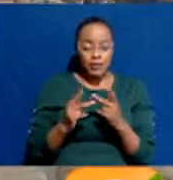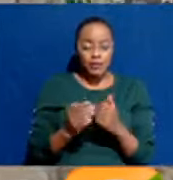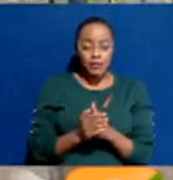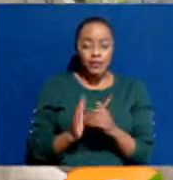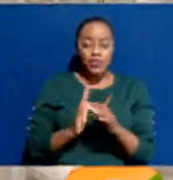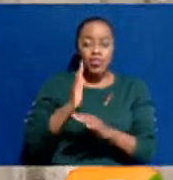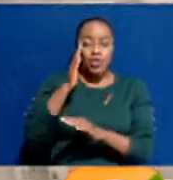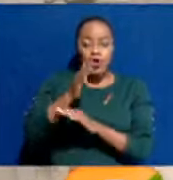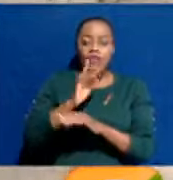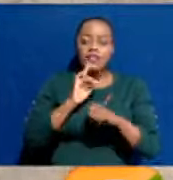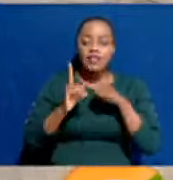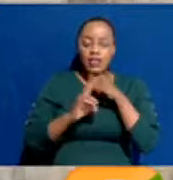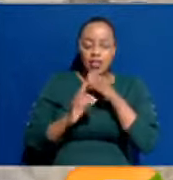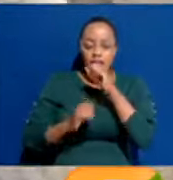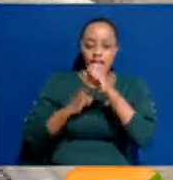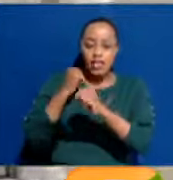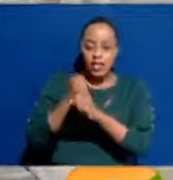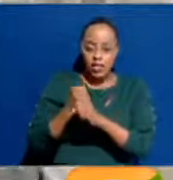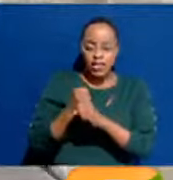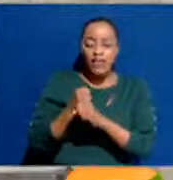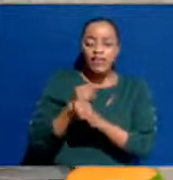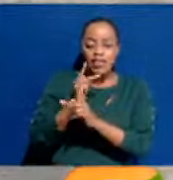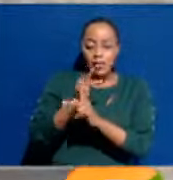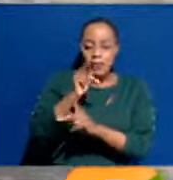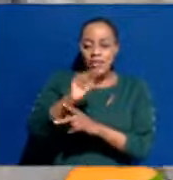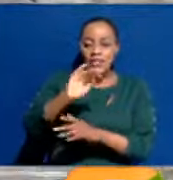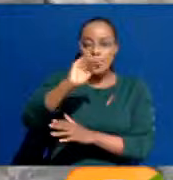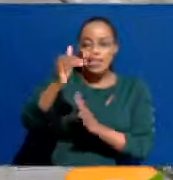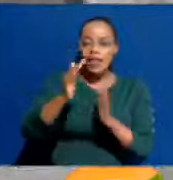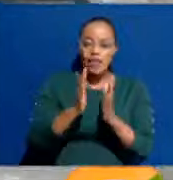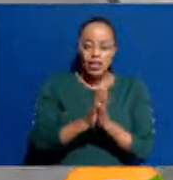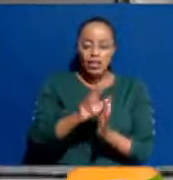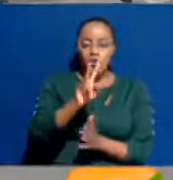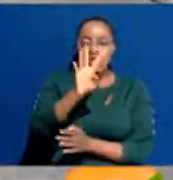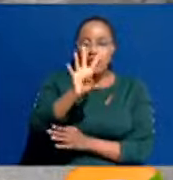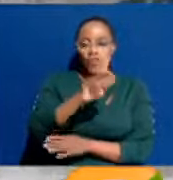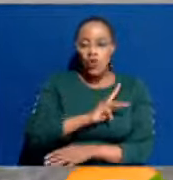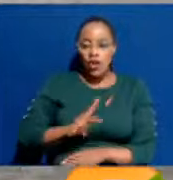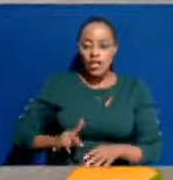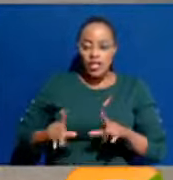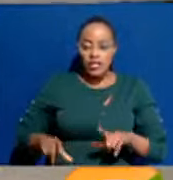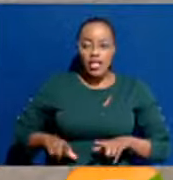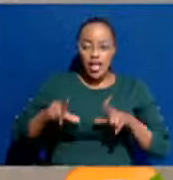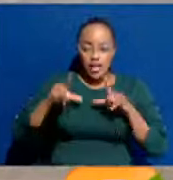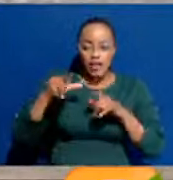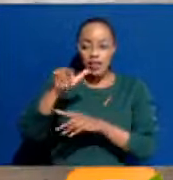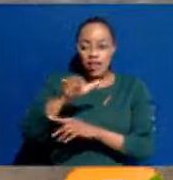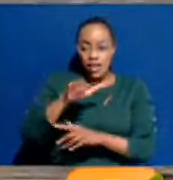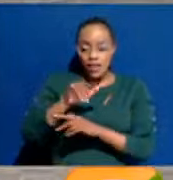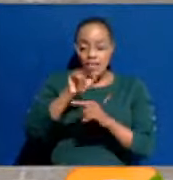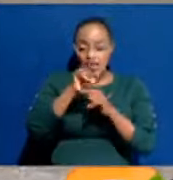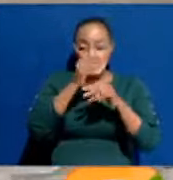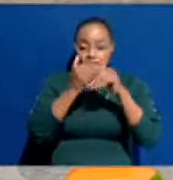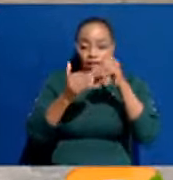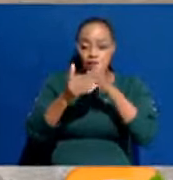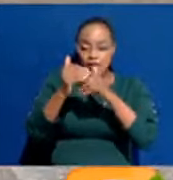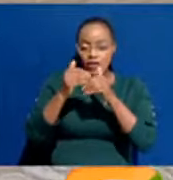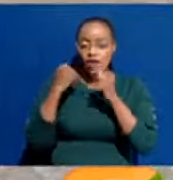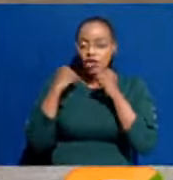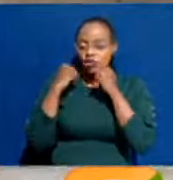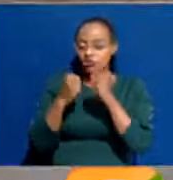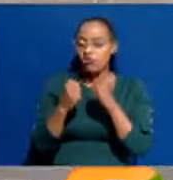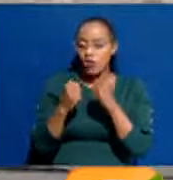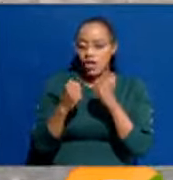ya miaka 600 ya uwepo wa mji huu na wafalme 24 kuishi hapa, bado majengo haya yamesimama